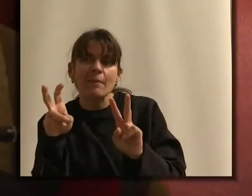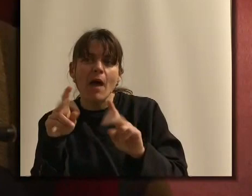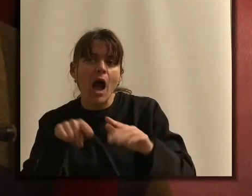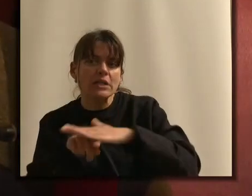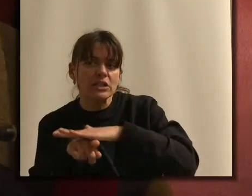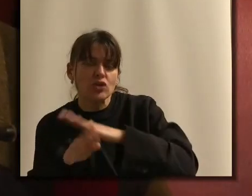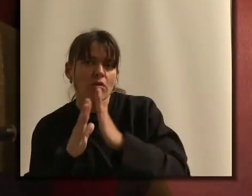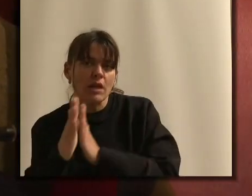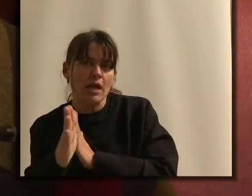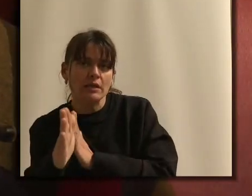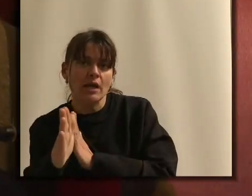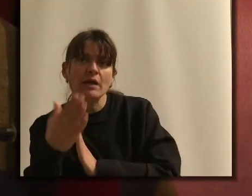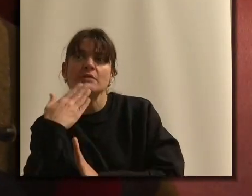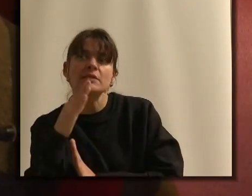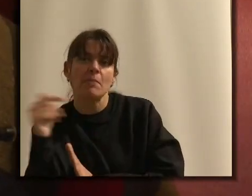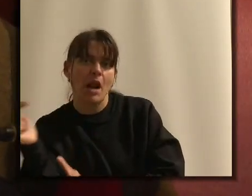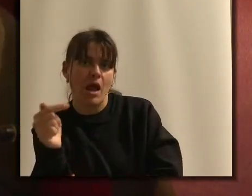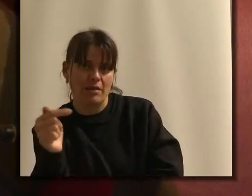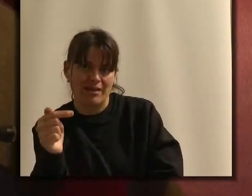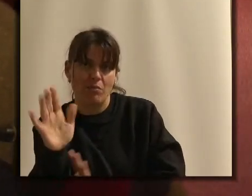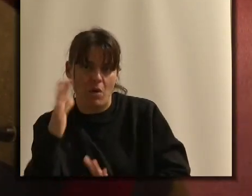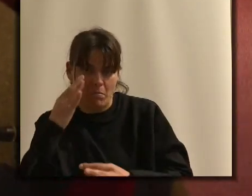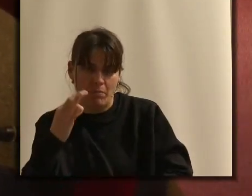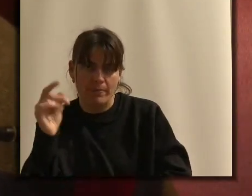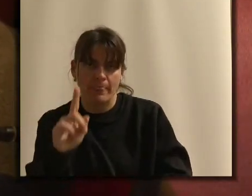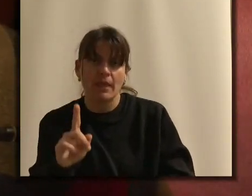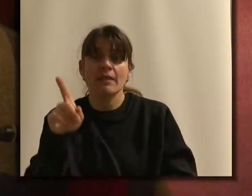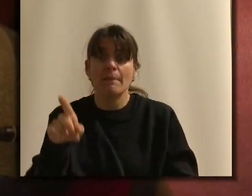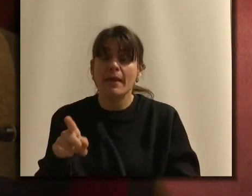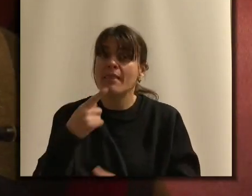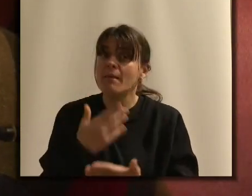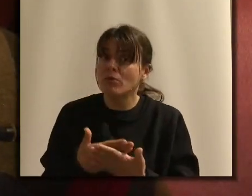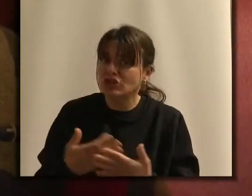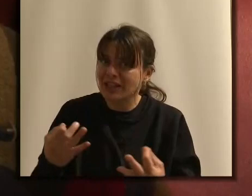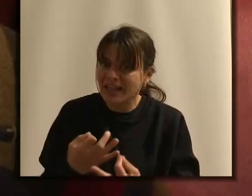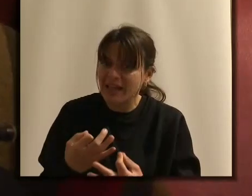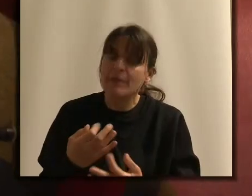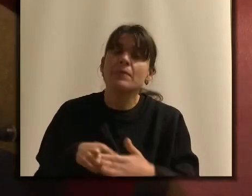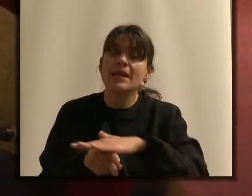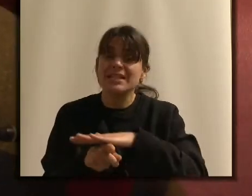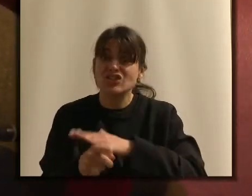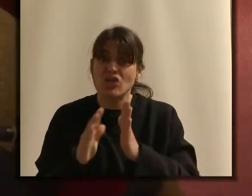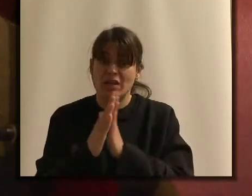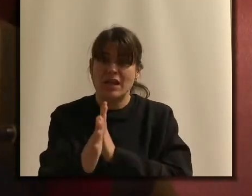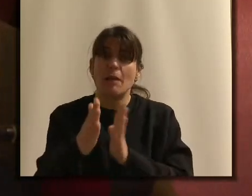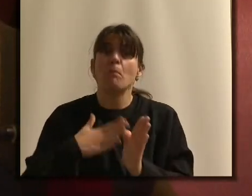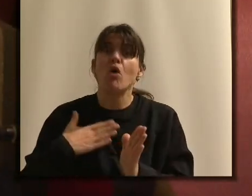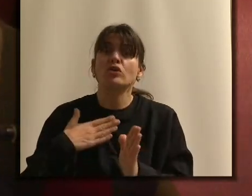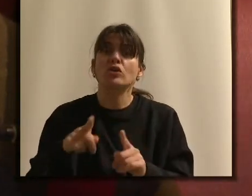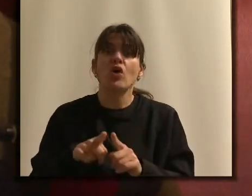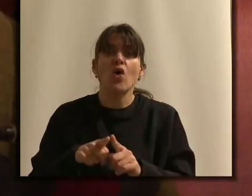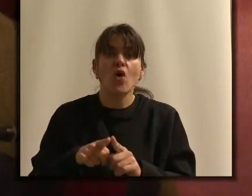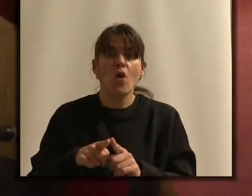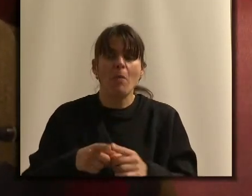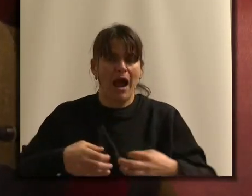no? Per altra banda, demostra que la gestió directa pot servir, pot garantir els llocs de treball sense que